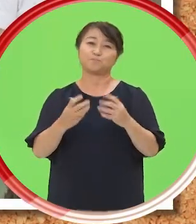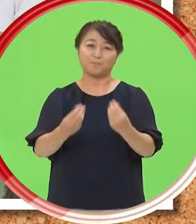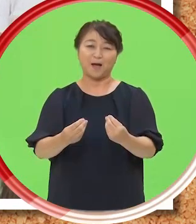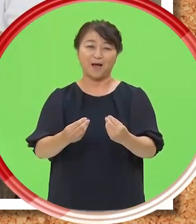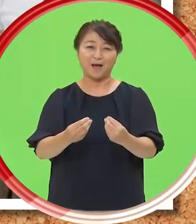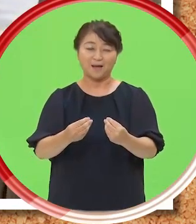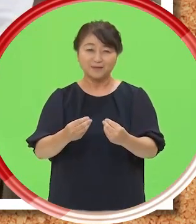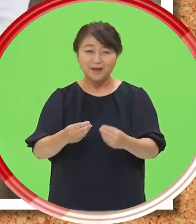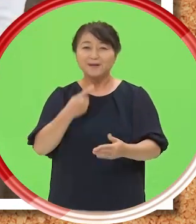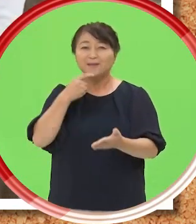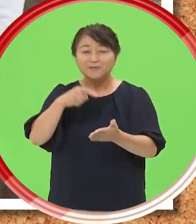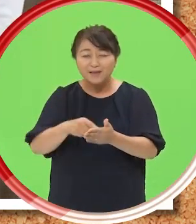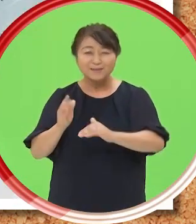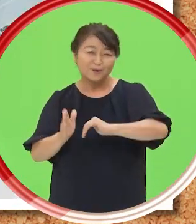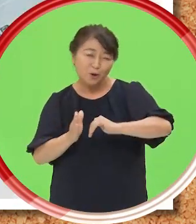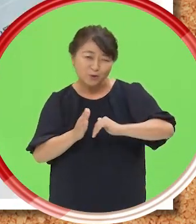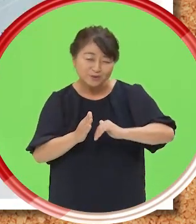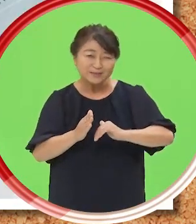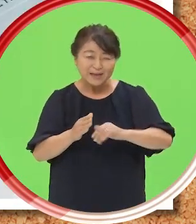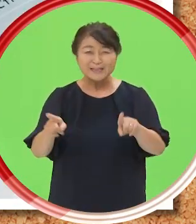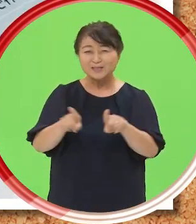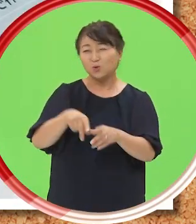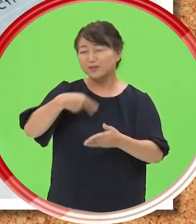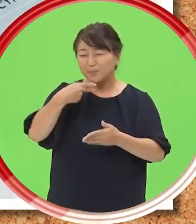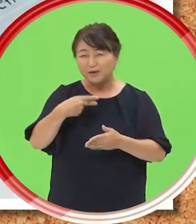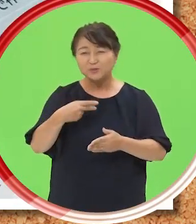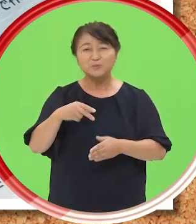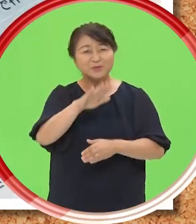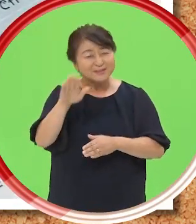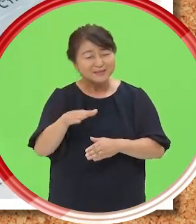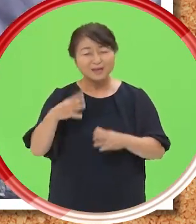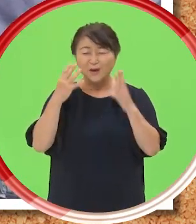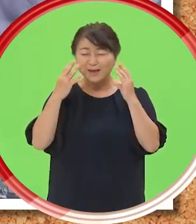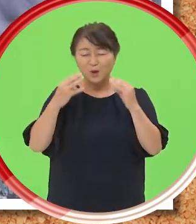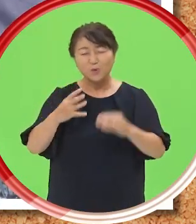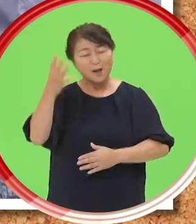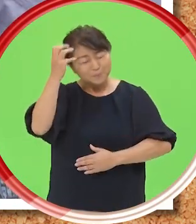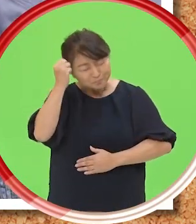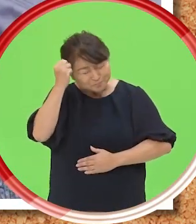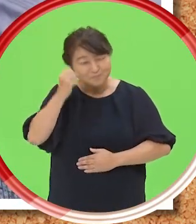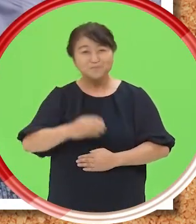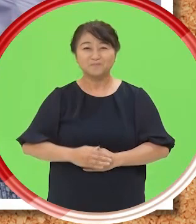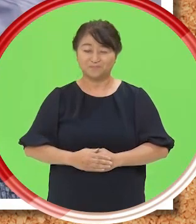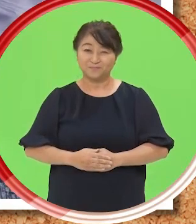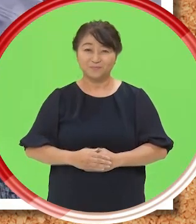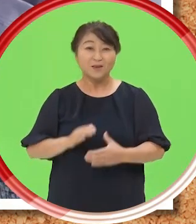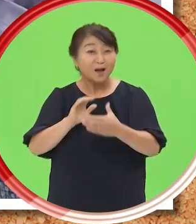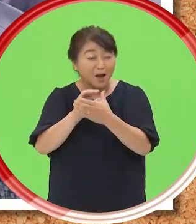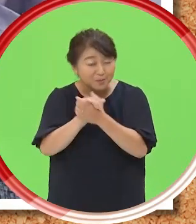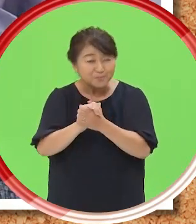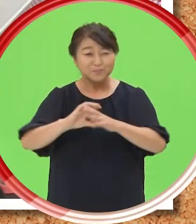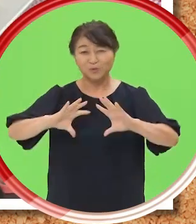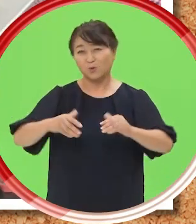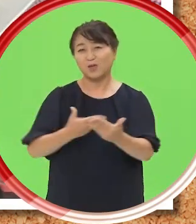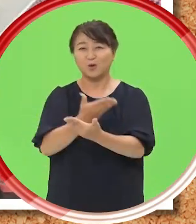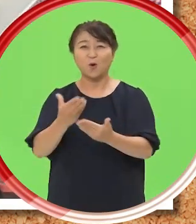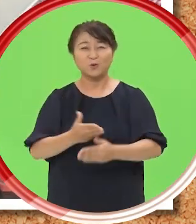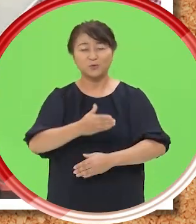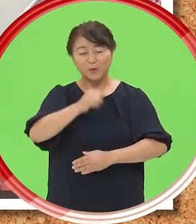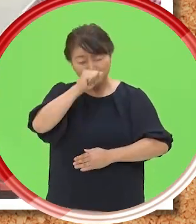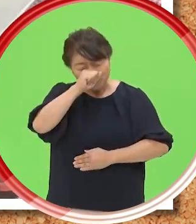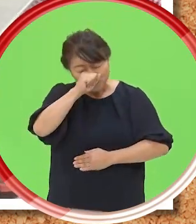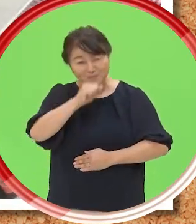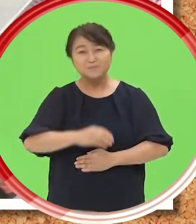作って、みんな食べてた時はの映画は結構印象残ってる。 身近なところでできる国際交流、大切です